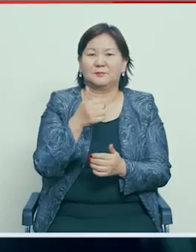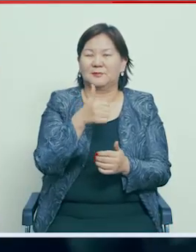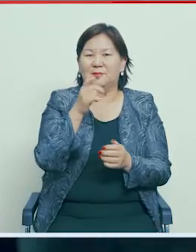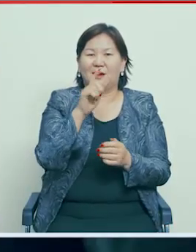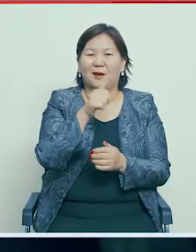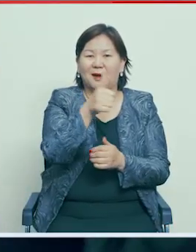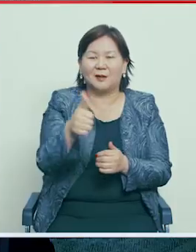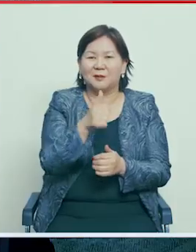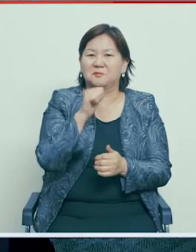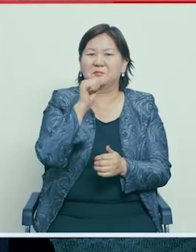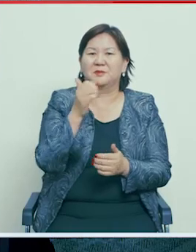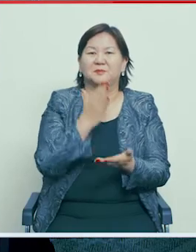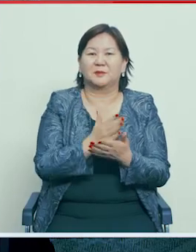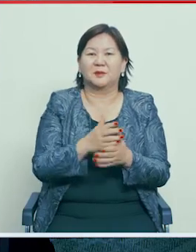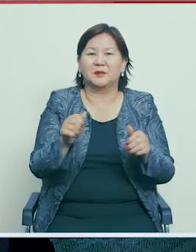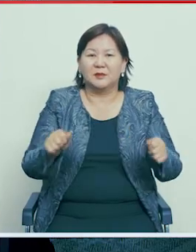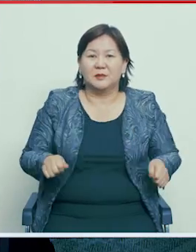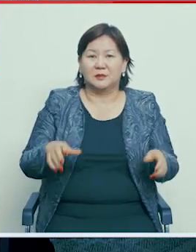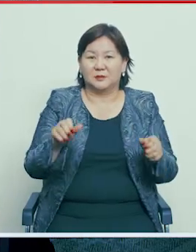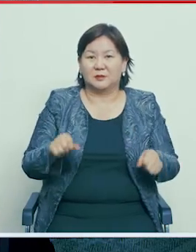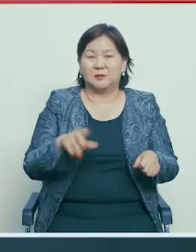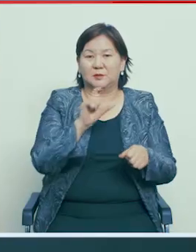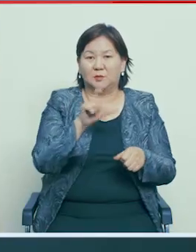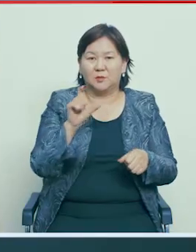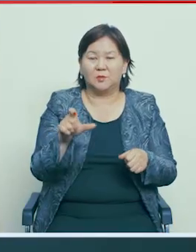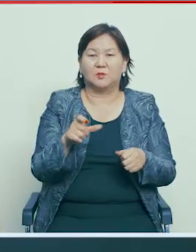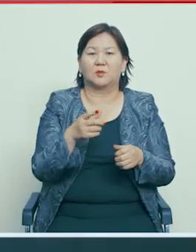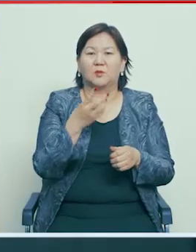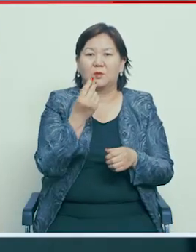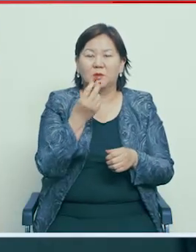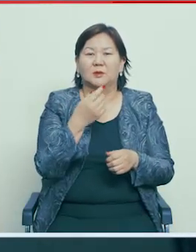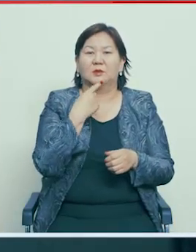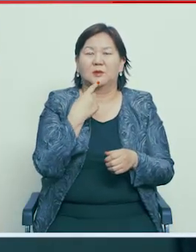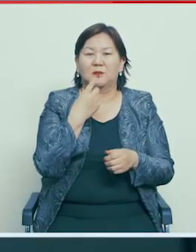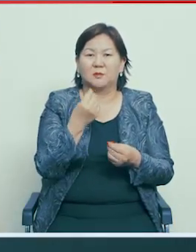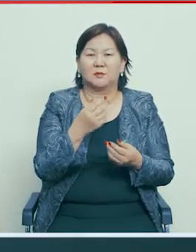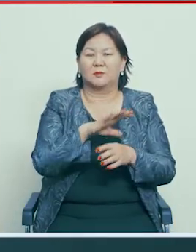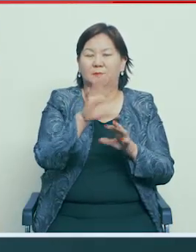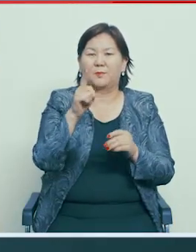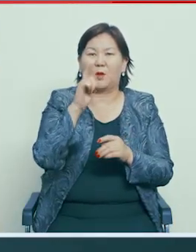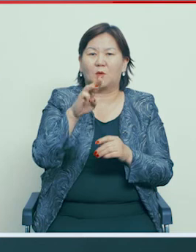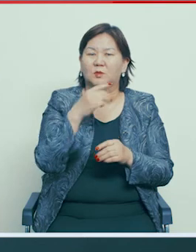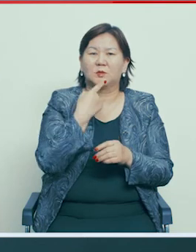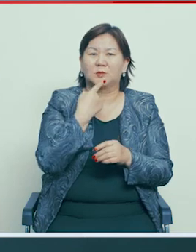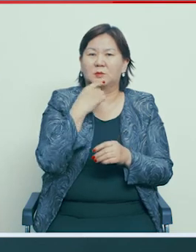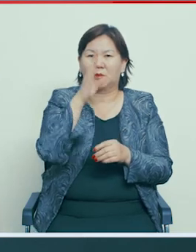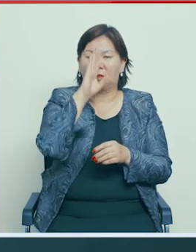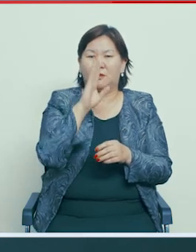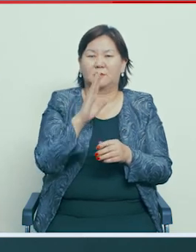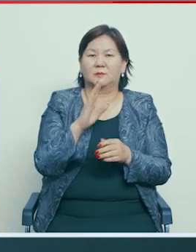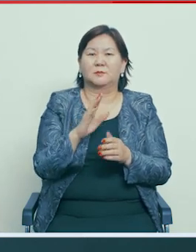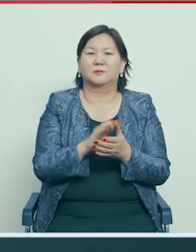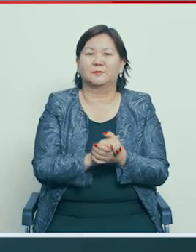хангалтгүй. Тэрэгэн зэрэгтэй үний хувьд бол би бол хотод бол үнэхээр муу тун тавина. Хот бол бүр үнэхээр аимшигтай. Бүр харгасан л гэж